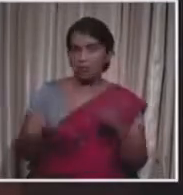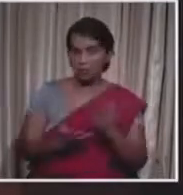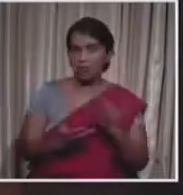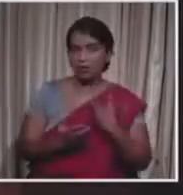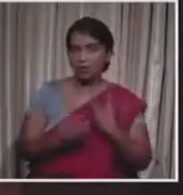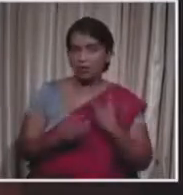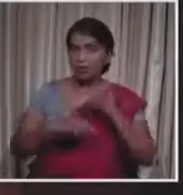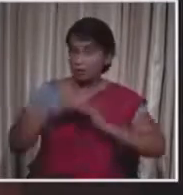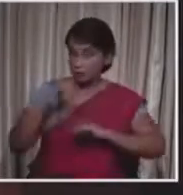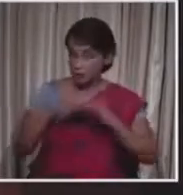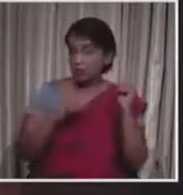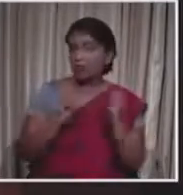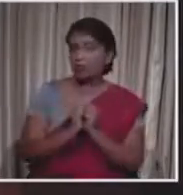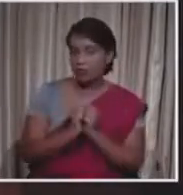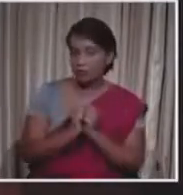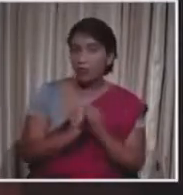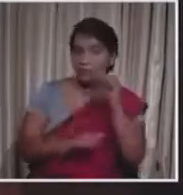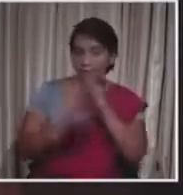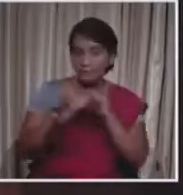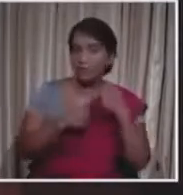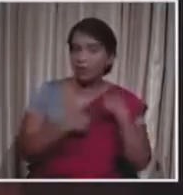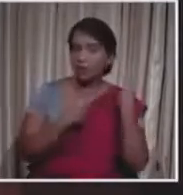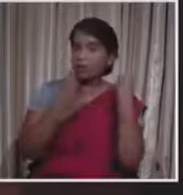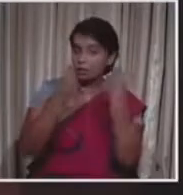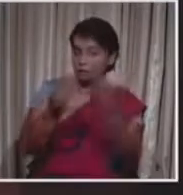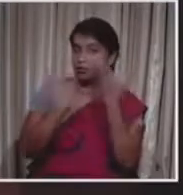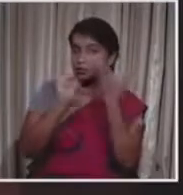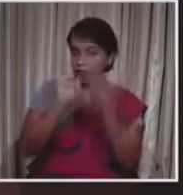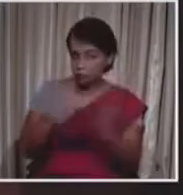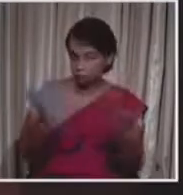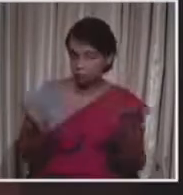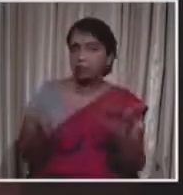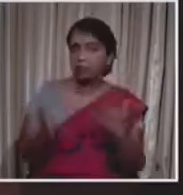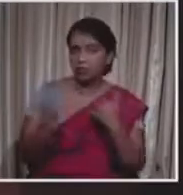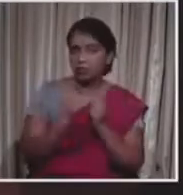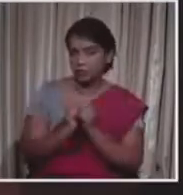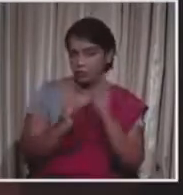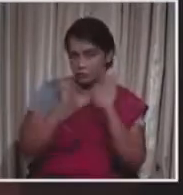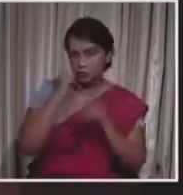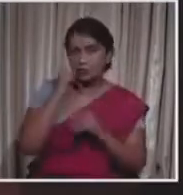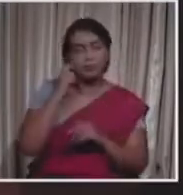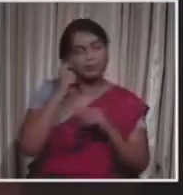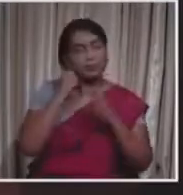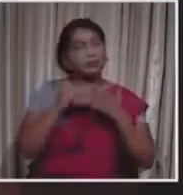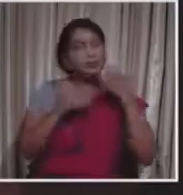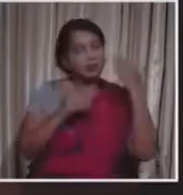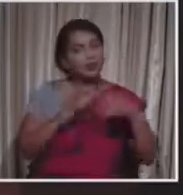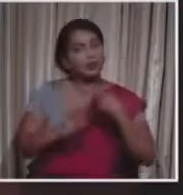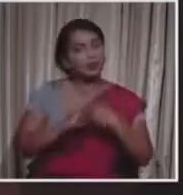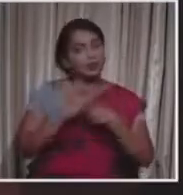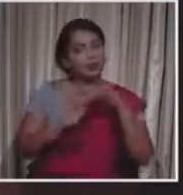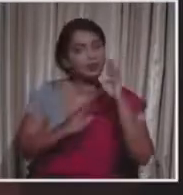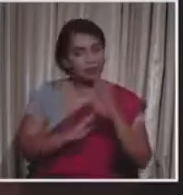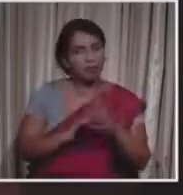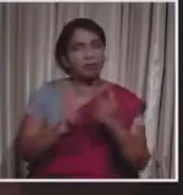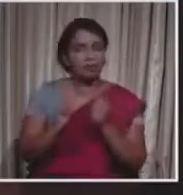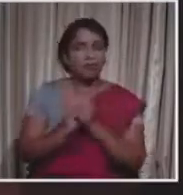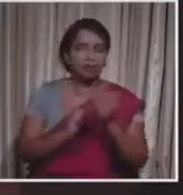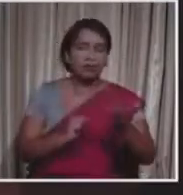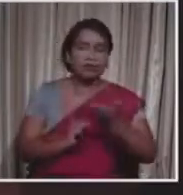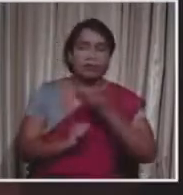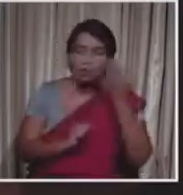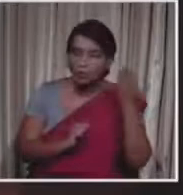ඒක ප්‍රායෝගිකව ඒ ඖෂධ පැත්තෙන් අපි ඔප්පු කරලා තිබෙනවා. ඒක කරනවා. ඉදිරියටත් රට වෙනුවෙන් අපිට කරන්න